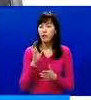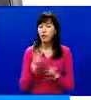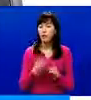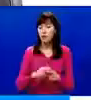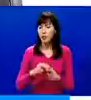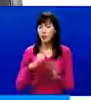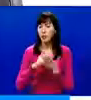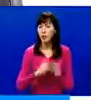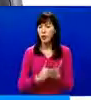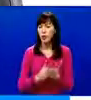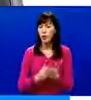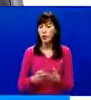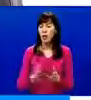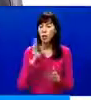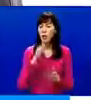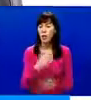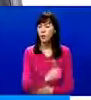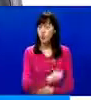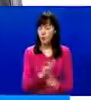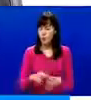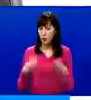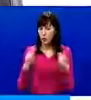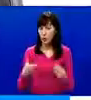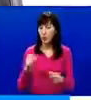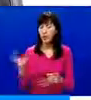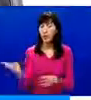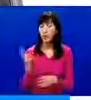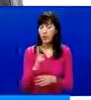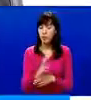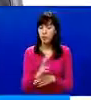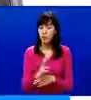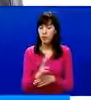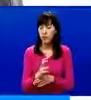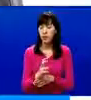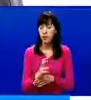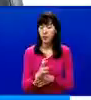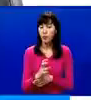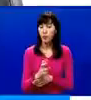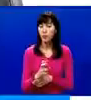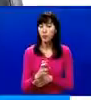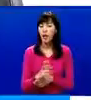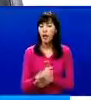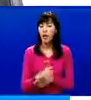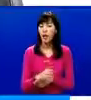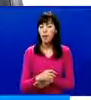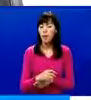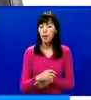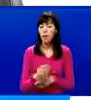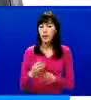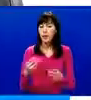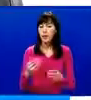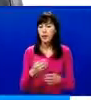Если кто-то хочет искупаться в этот день, пожалуйста, приходите, вот, погружайтесь в воды, только с благоговением. Конечно,